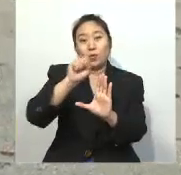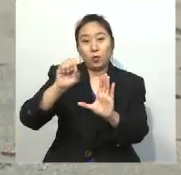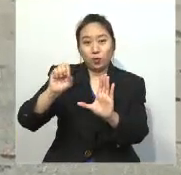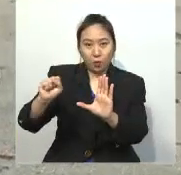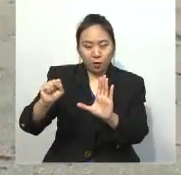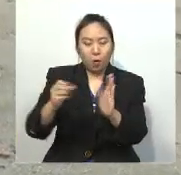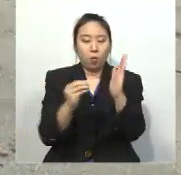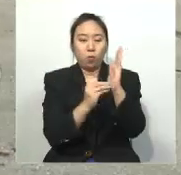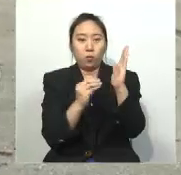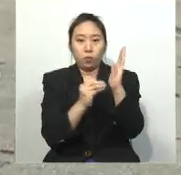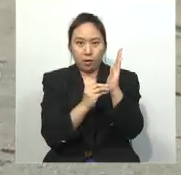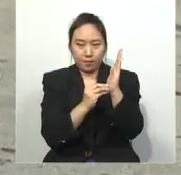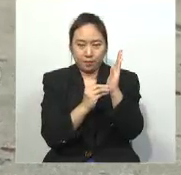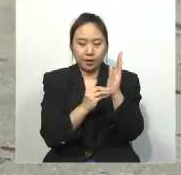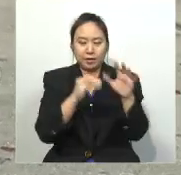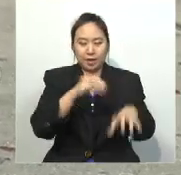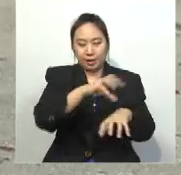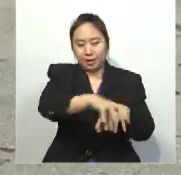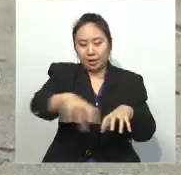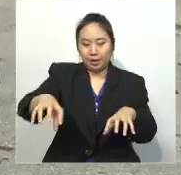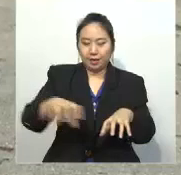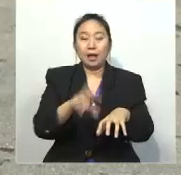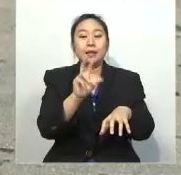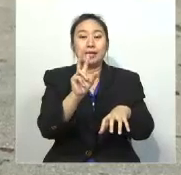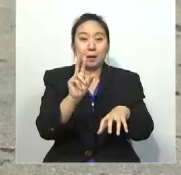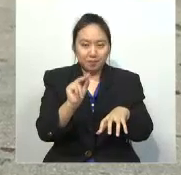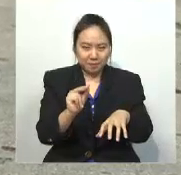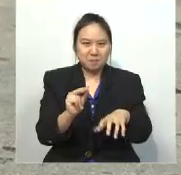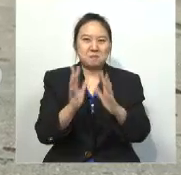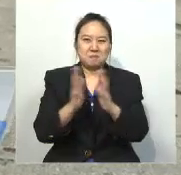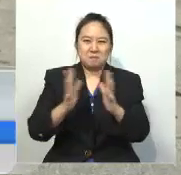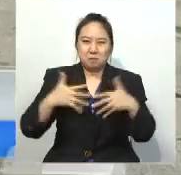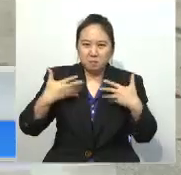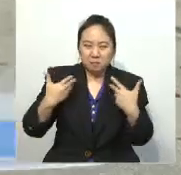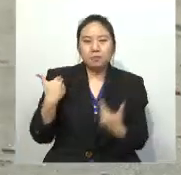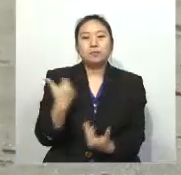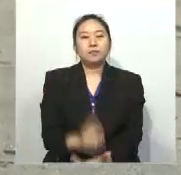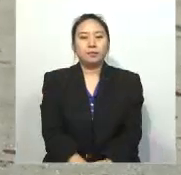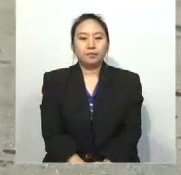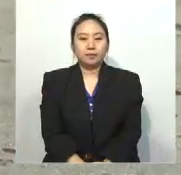ในเขตกทม.ทั้ง30เขตนะคะก็จะมีความคึกคักมากขึ้นกว่านี้ค่ะ